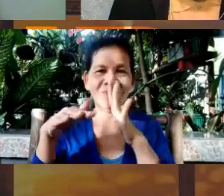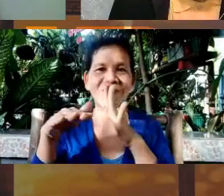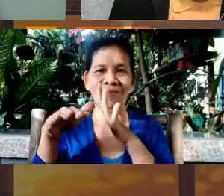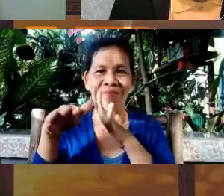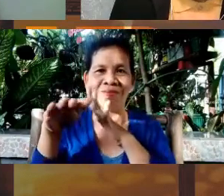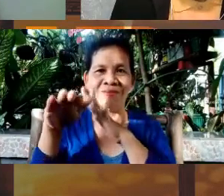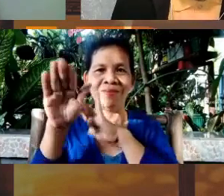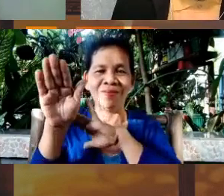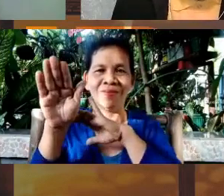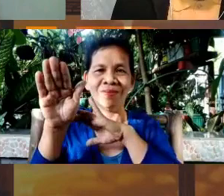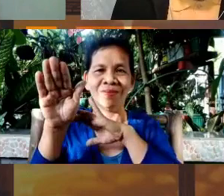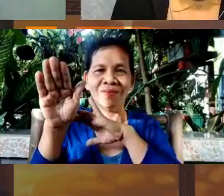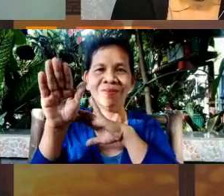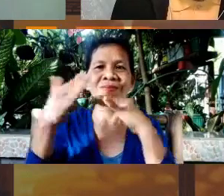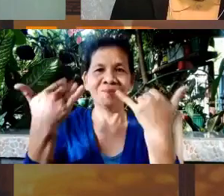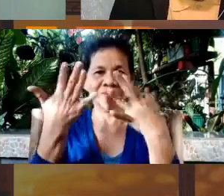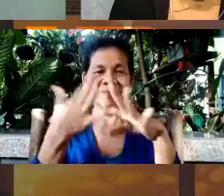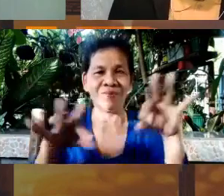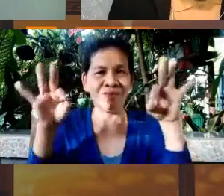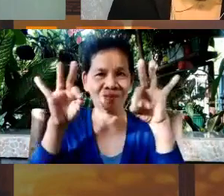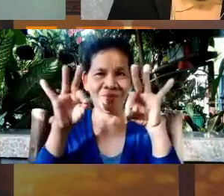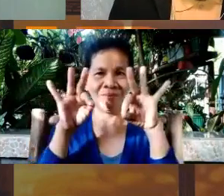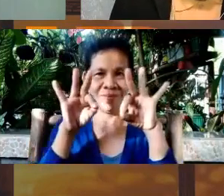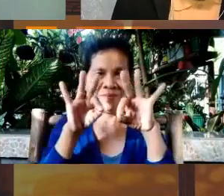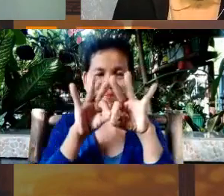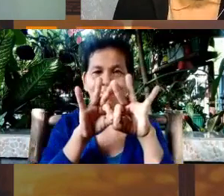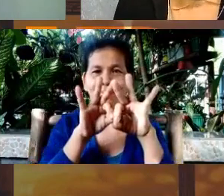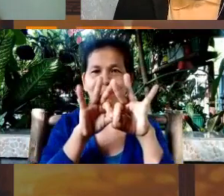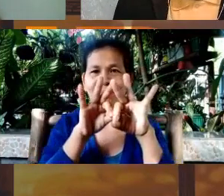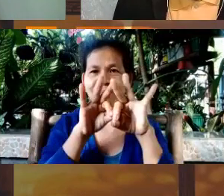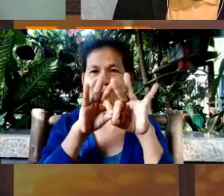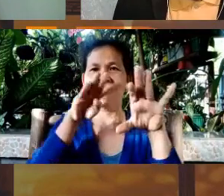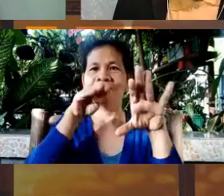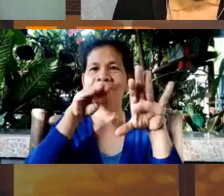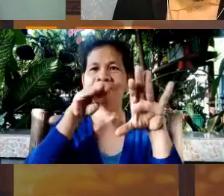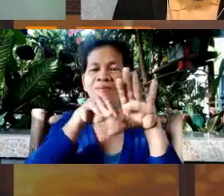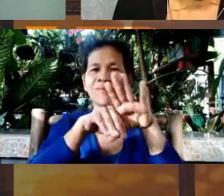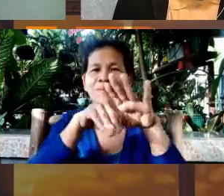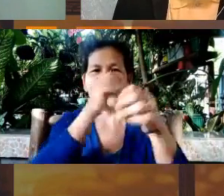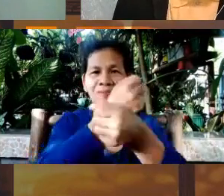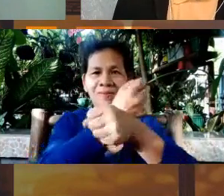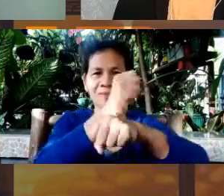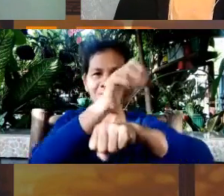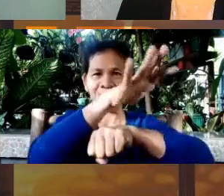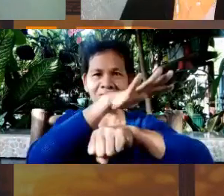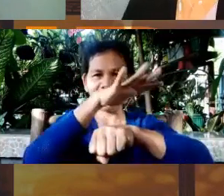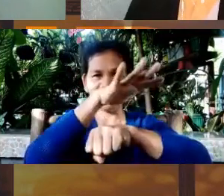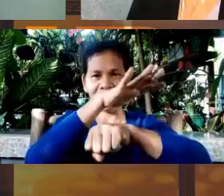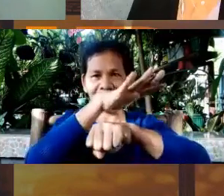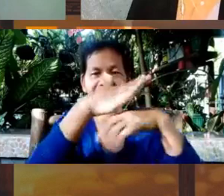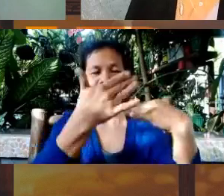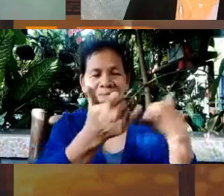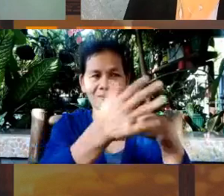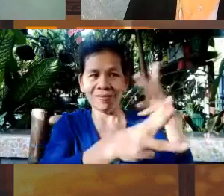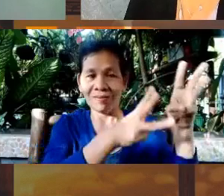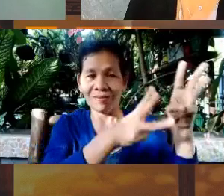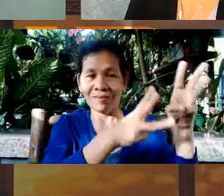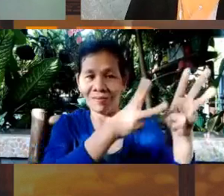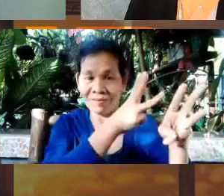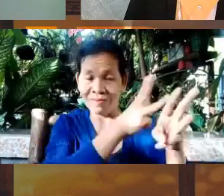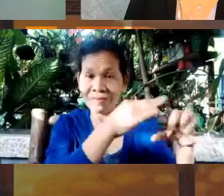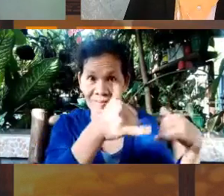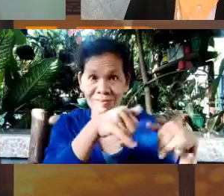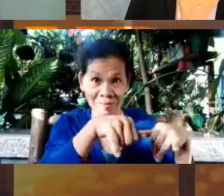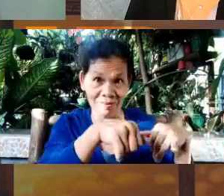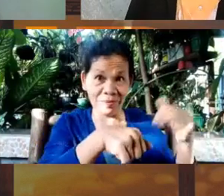napakahalaga na ang gawain diyan sa sanktuaryo dito sa lupa nung unang panahon,